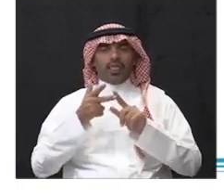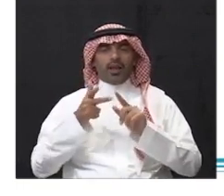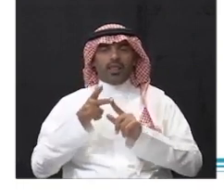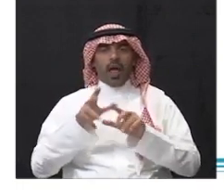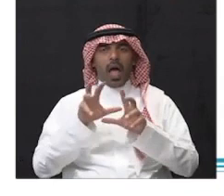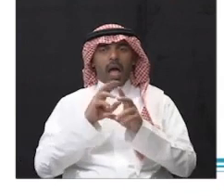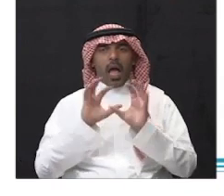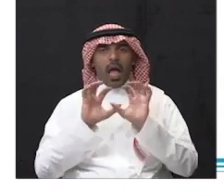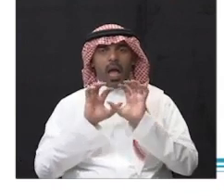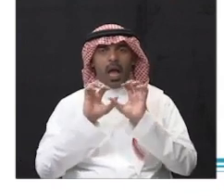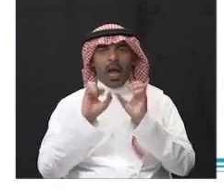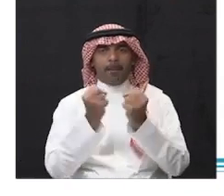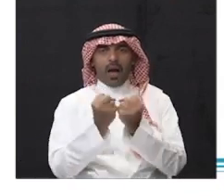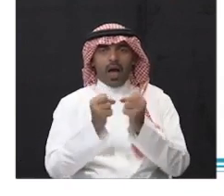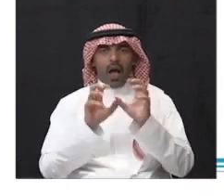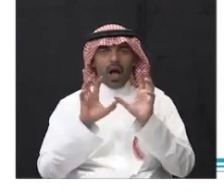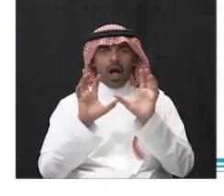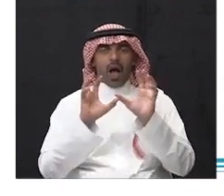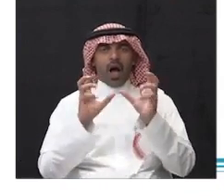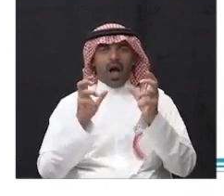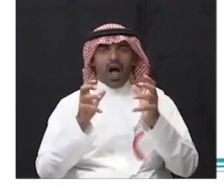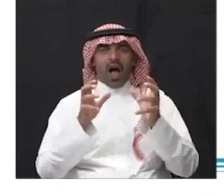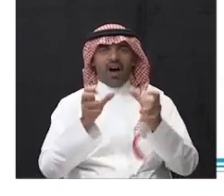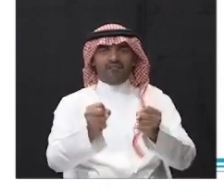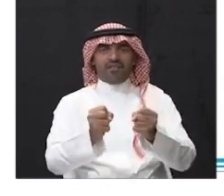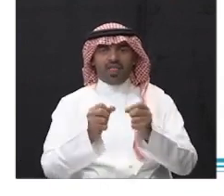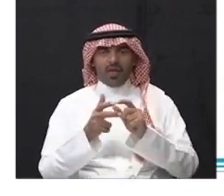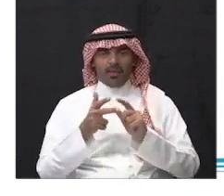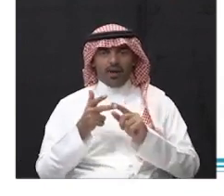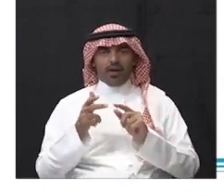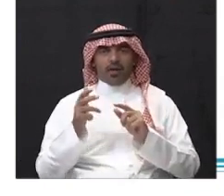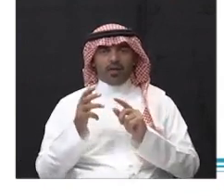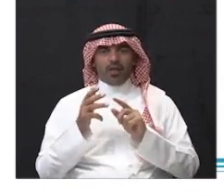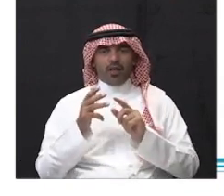سادسا الاستعمار الفكري.